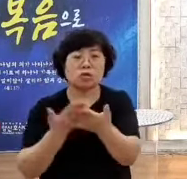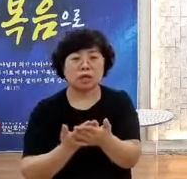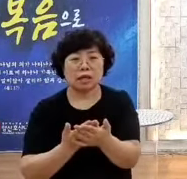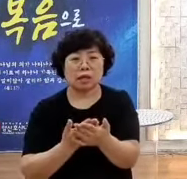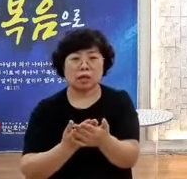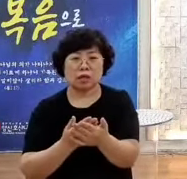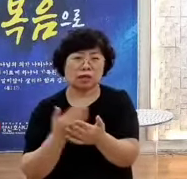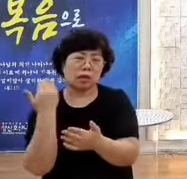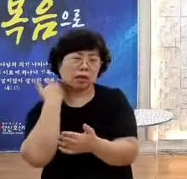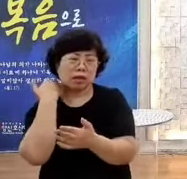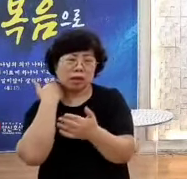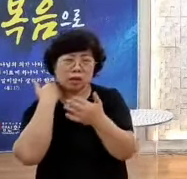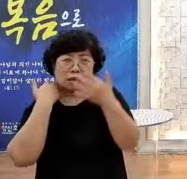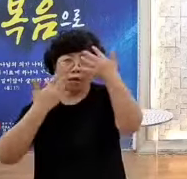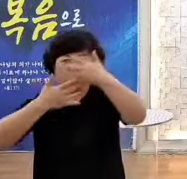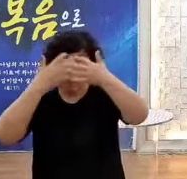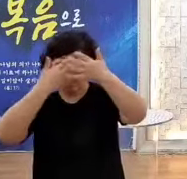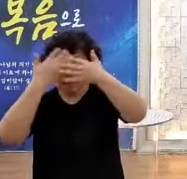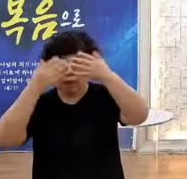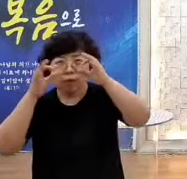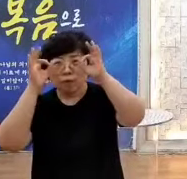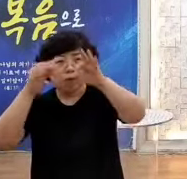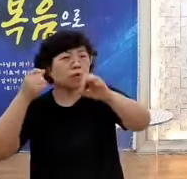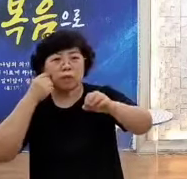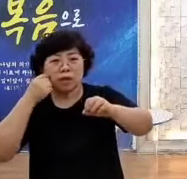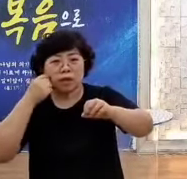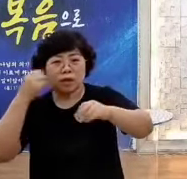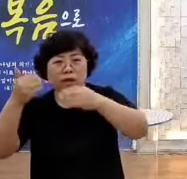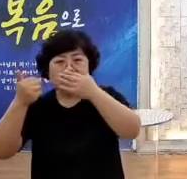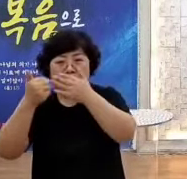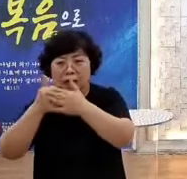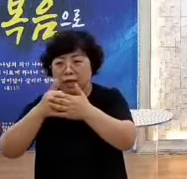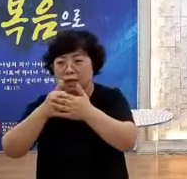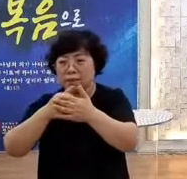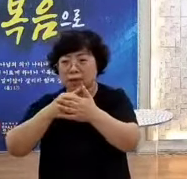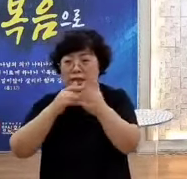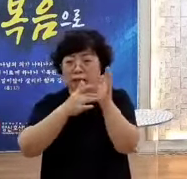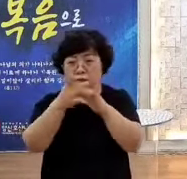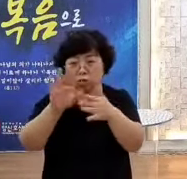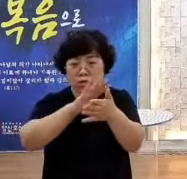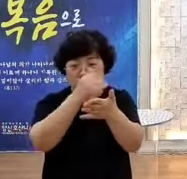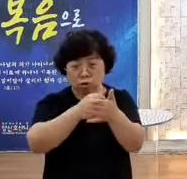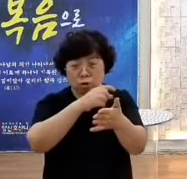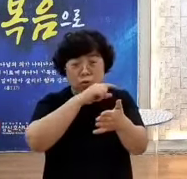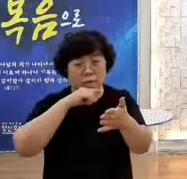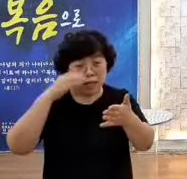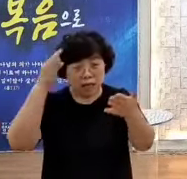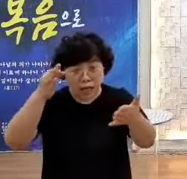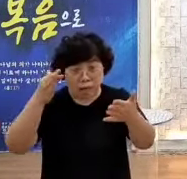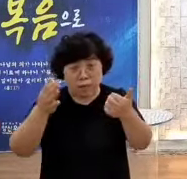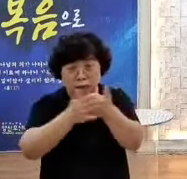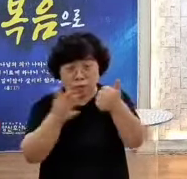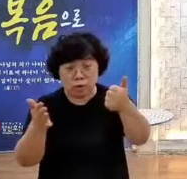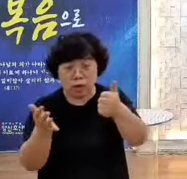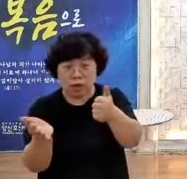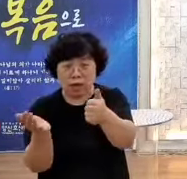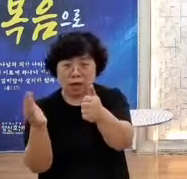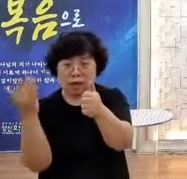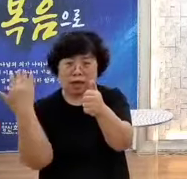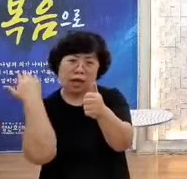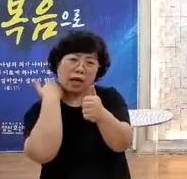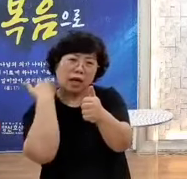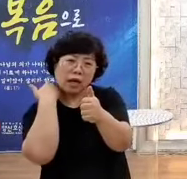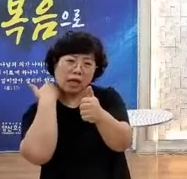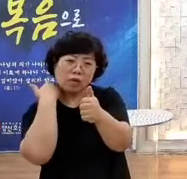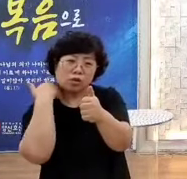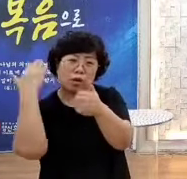죽어주신 그 보혈 때문에 이 일이 성립이 된 것이지. 우리가 어떤 행위로서